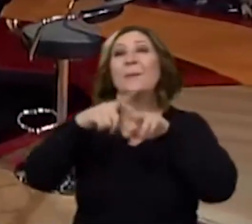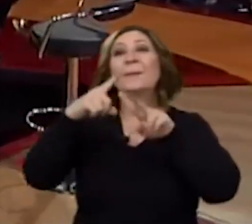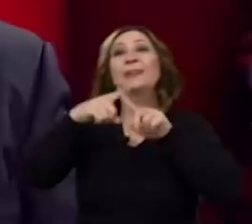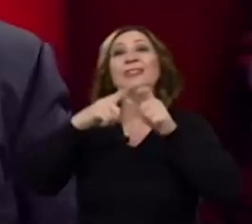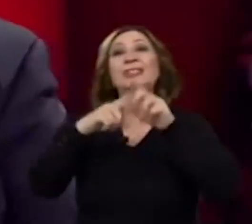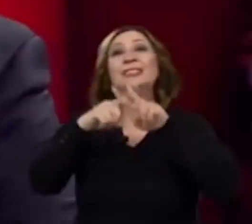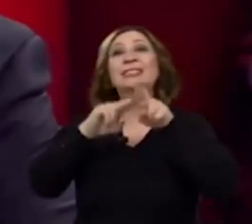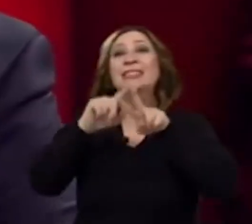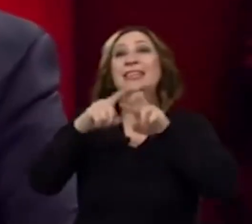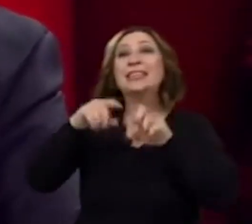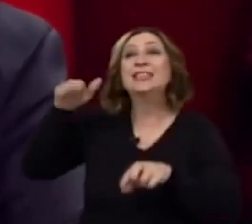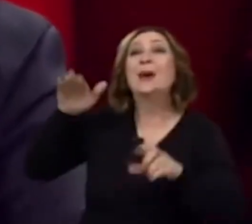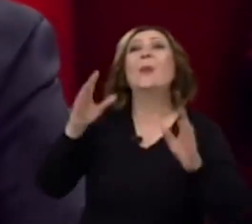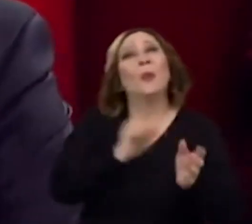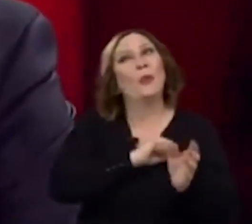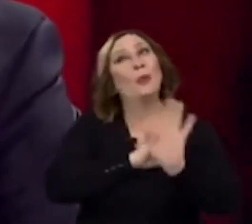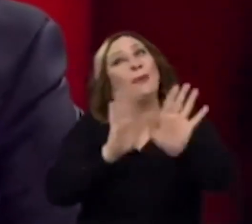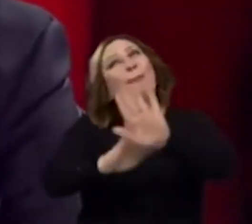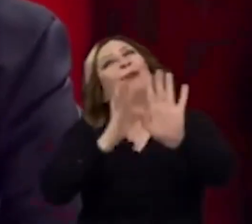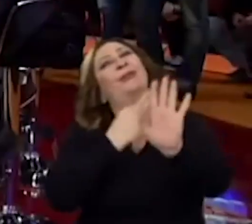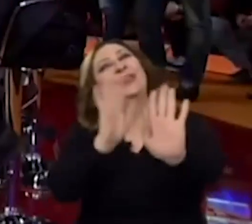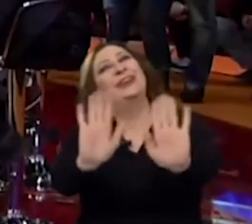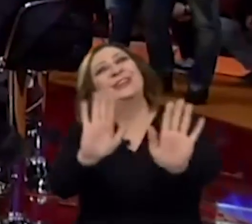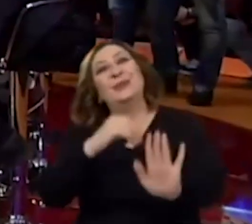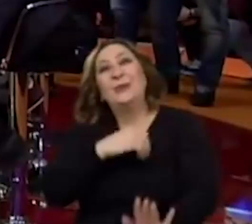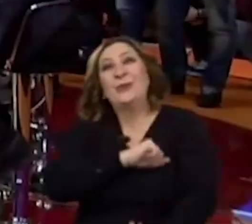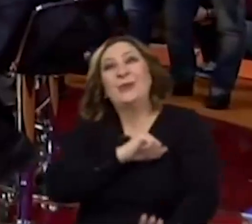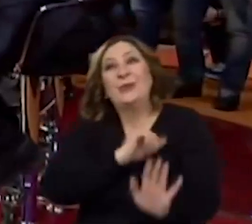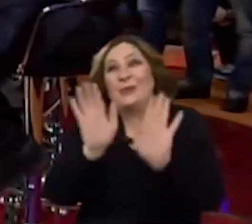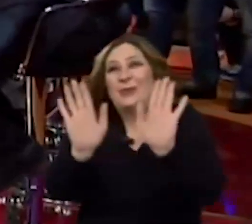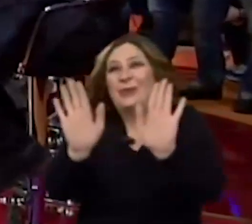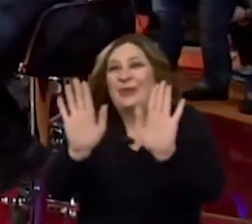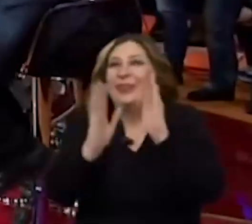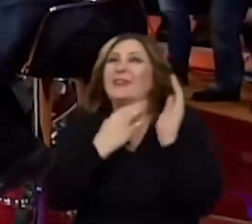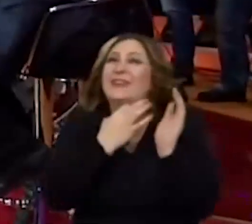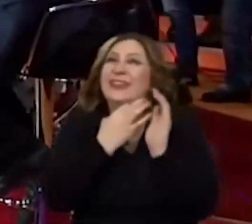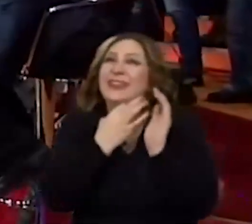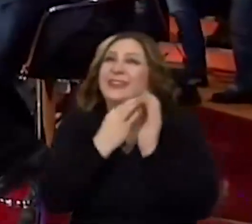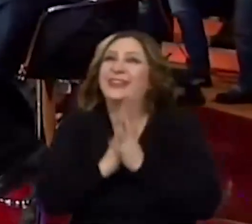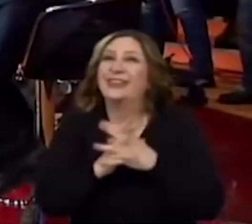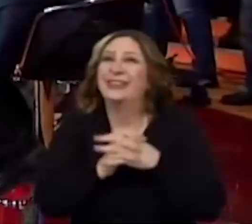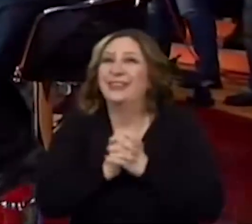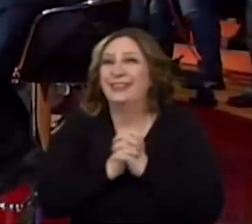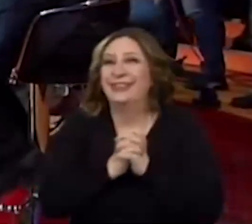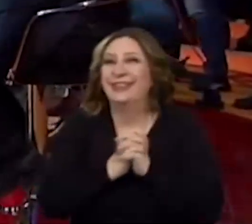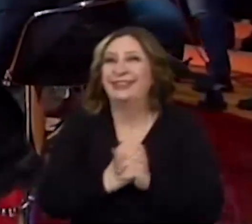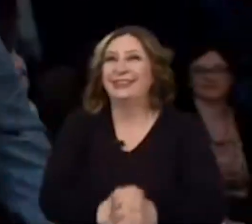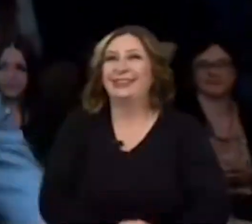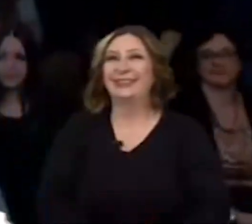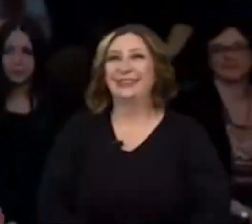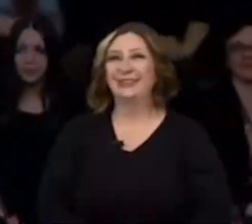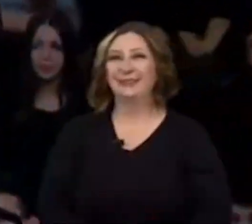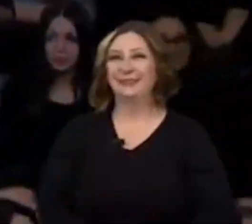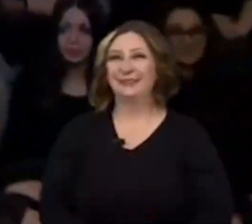yapma. Hakikaten korkuyorum ondan. Yapma ne olur. Korkuyorum. Ciddi söylüyorum korkuyorum. Ahmet Hoca niye çağırmadın? Yakın otur. Ahmet